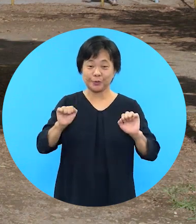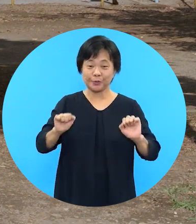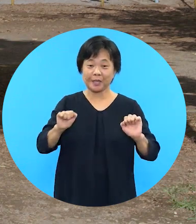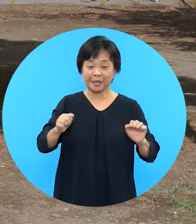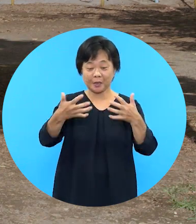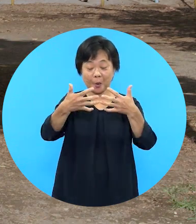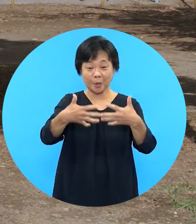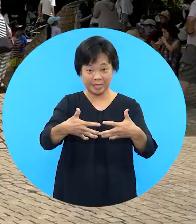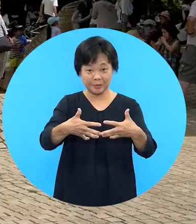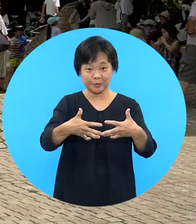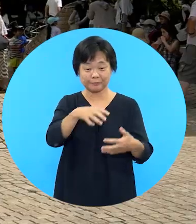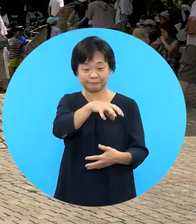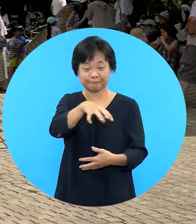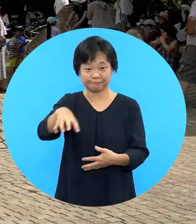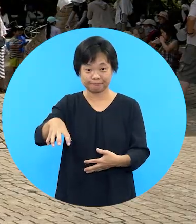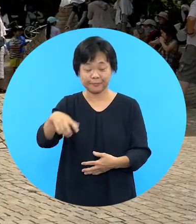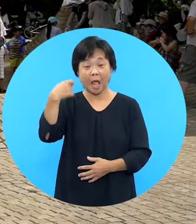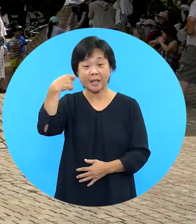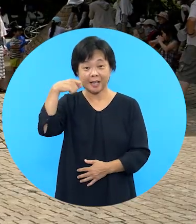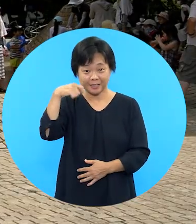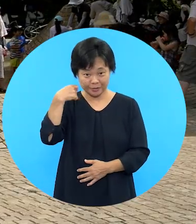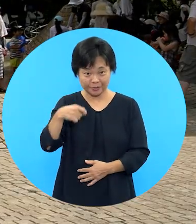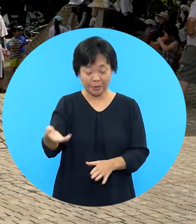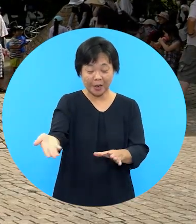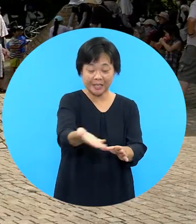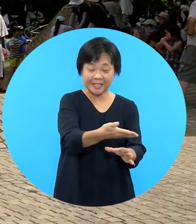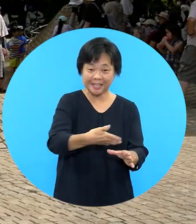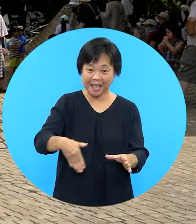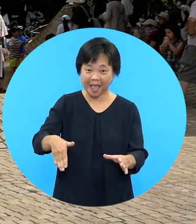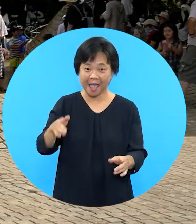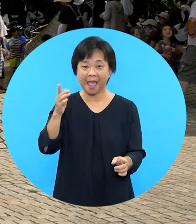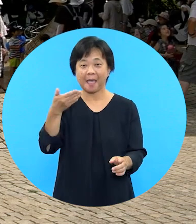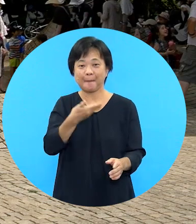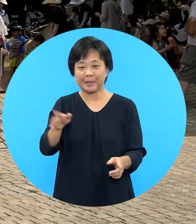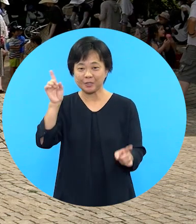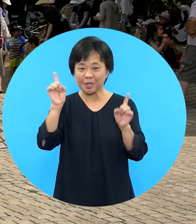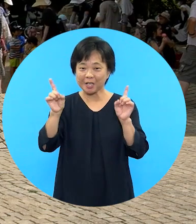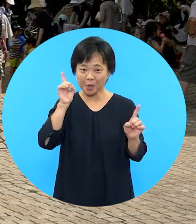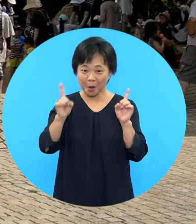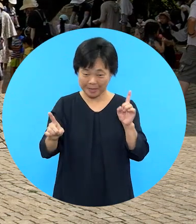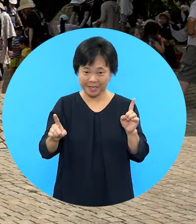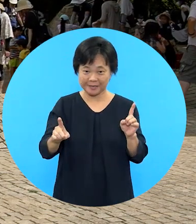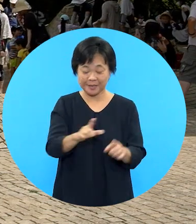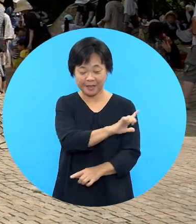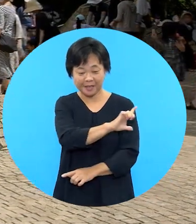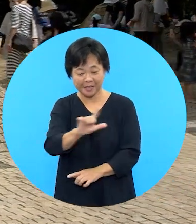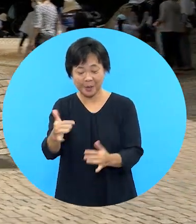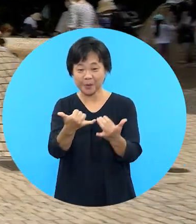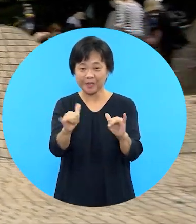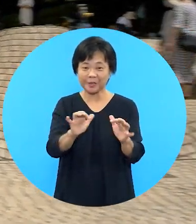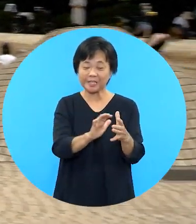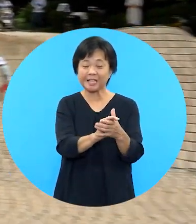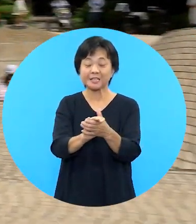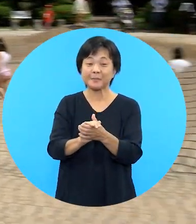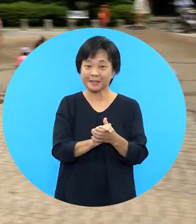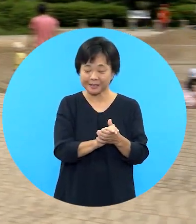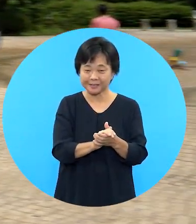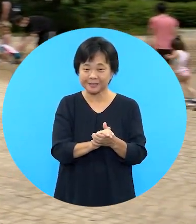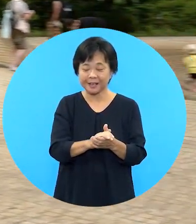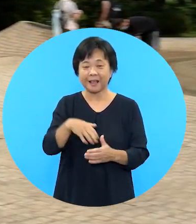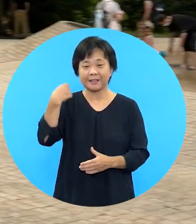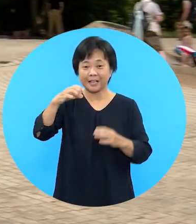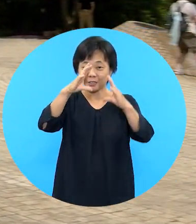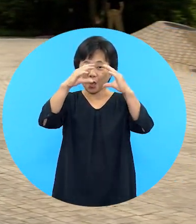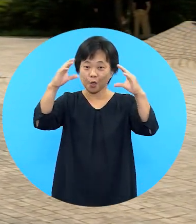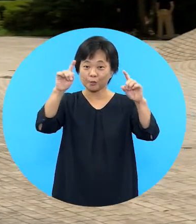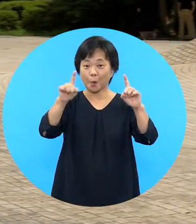具、夏にはジャブジャブ池も楽しめ、幅広い世代の人々に親しまれている夏の